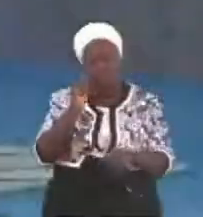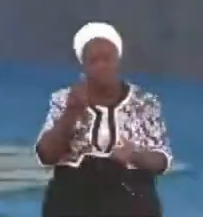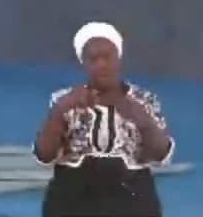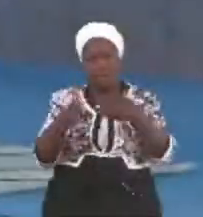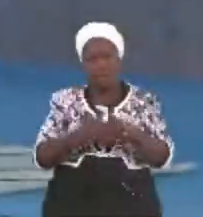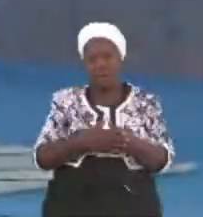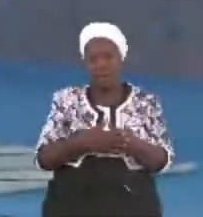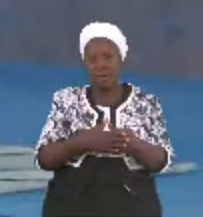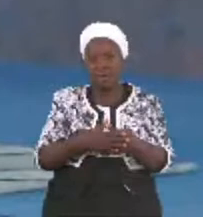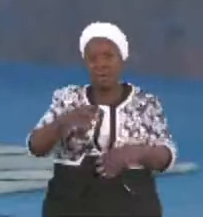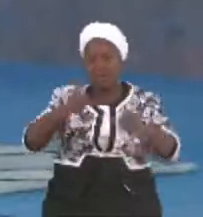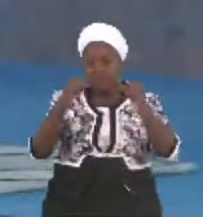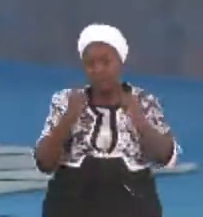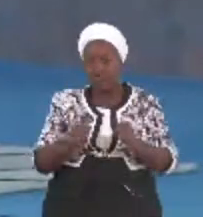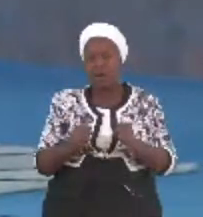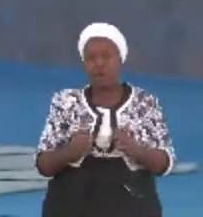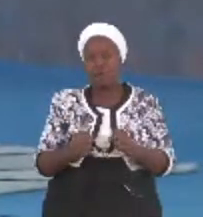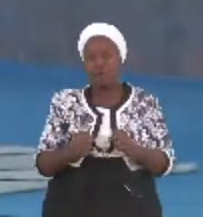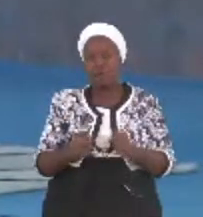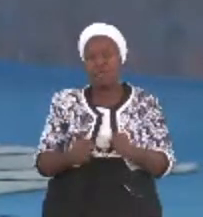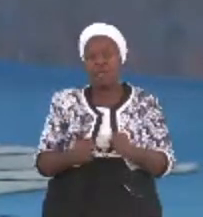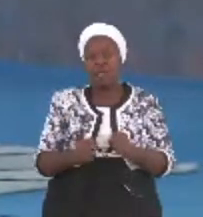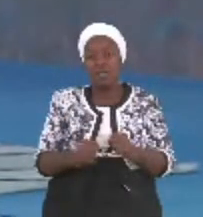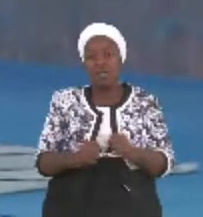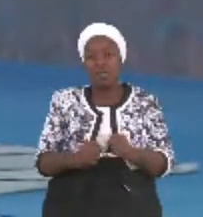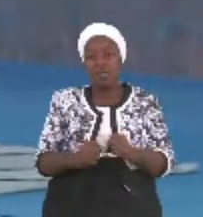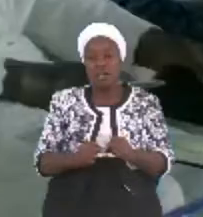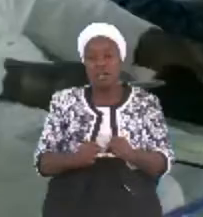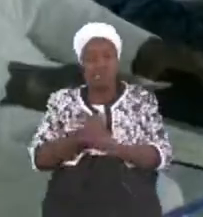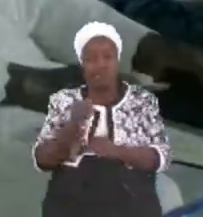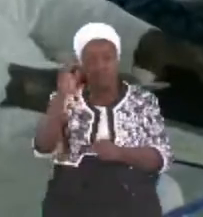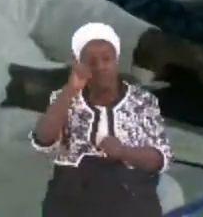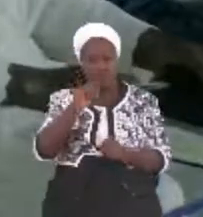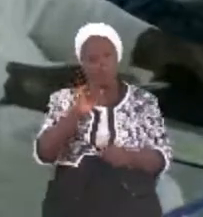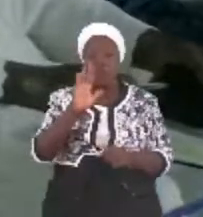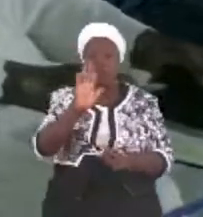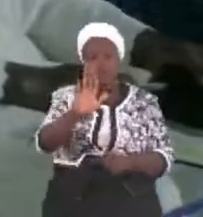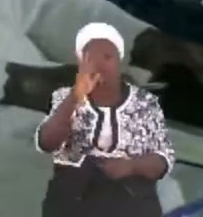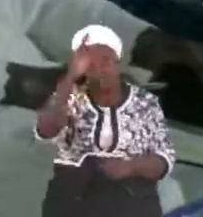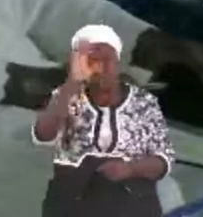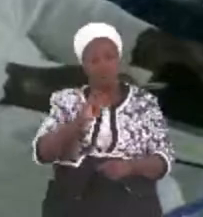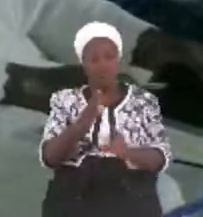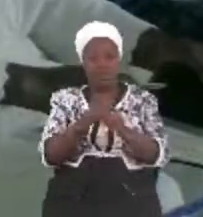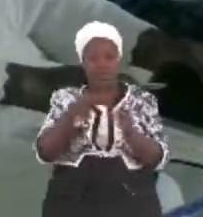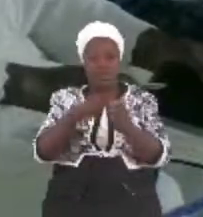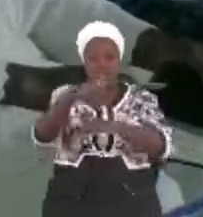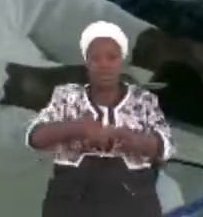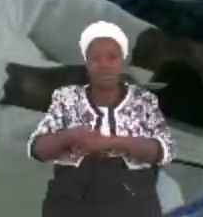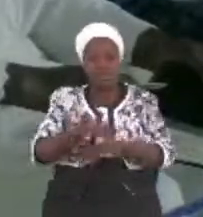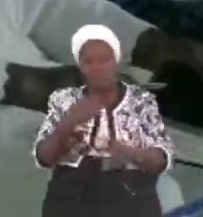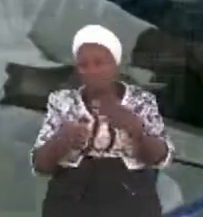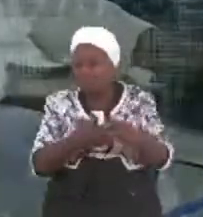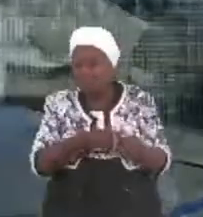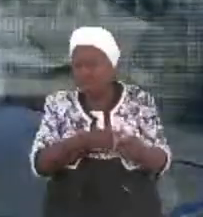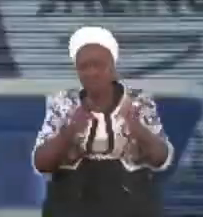qu'ils reviennent, le Père les reçoit. La réception des rapatriés pénitents. Le Père va te recevoir. Quel que soit ce que tu